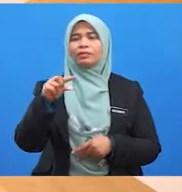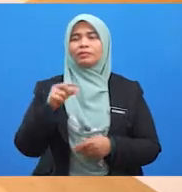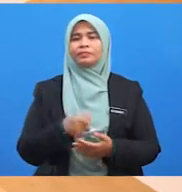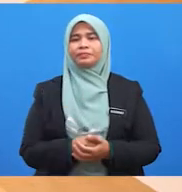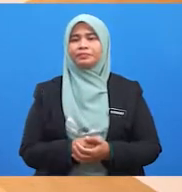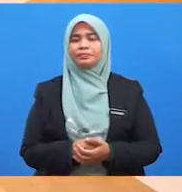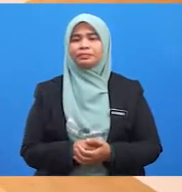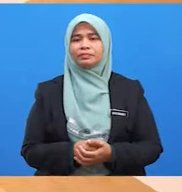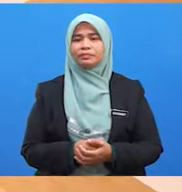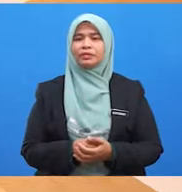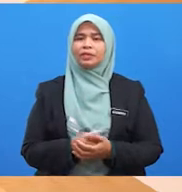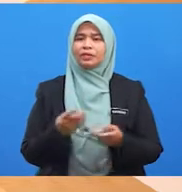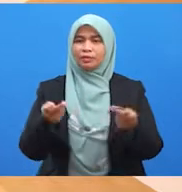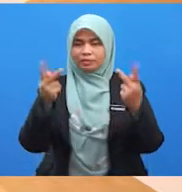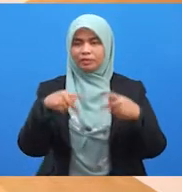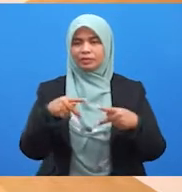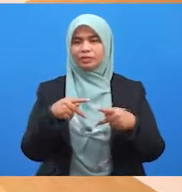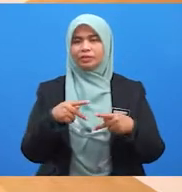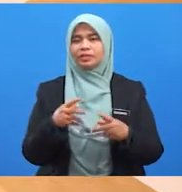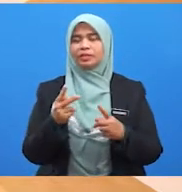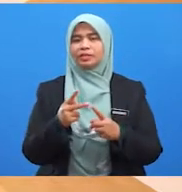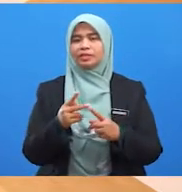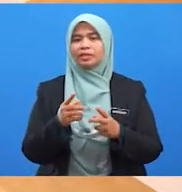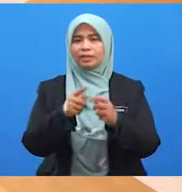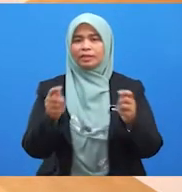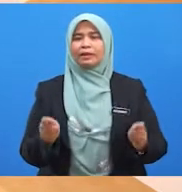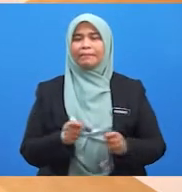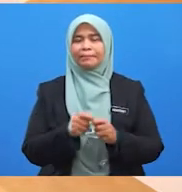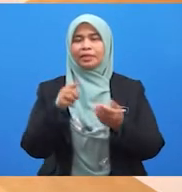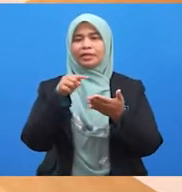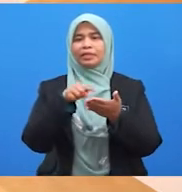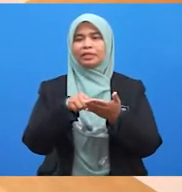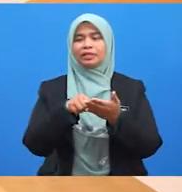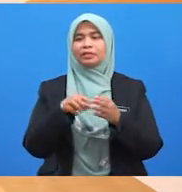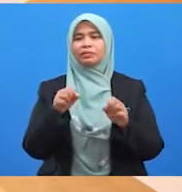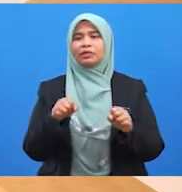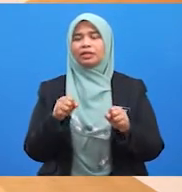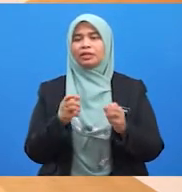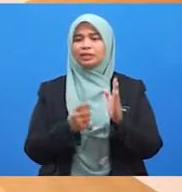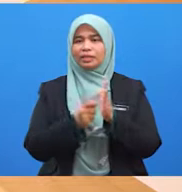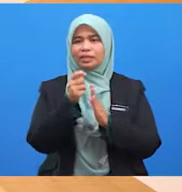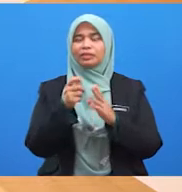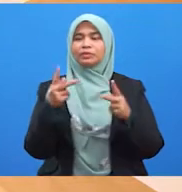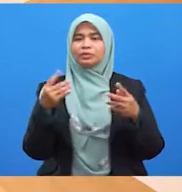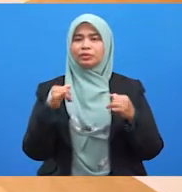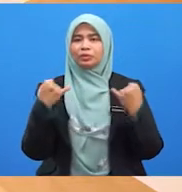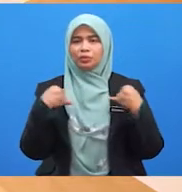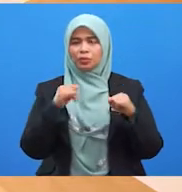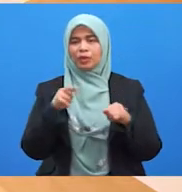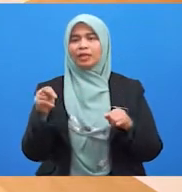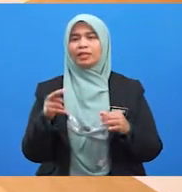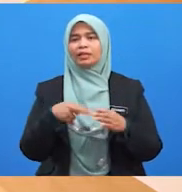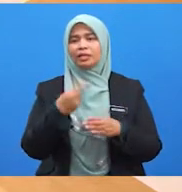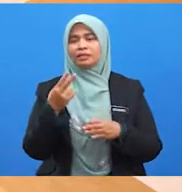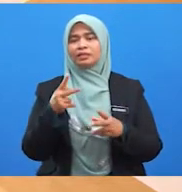Kunjungan pembeli ke lokasi ini membantu para peniaga untuk meningkatkan hasil jualan mereka